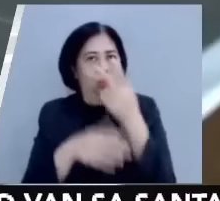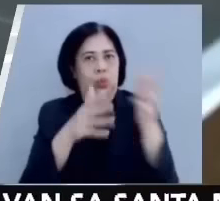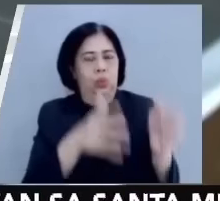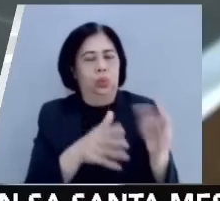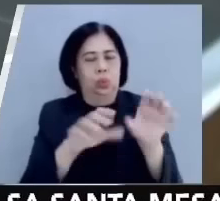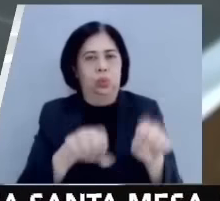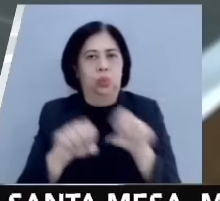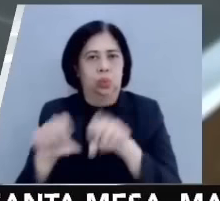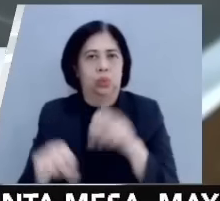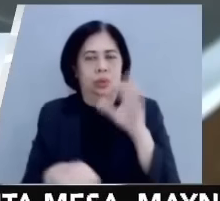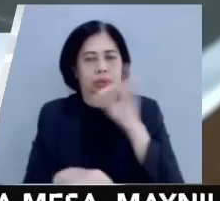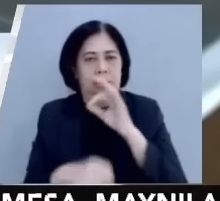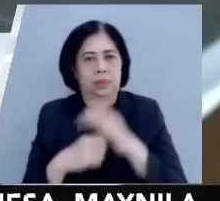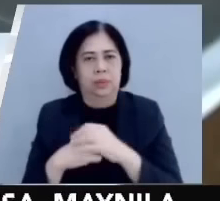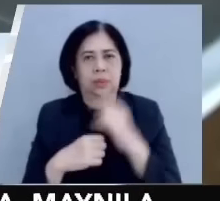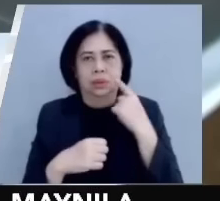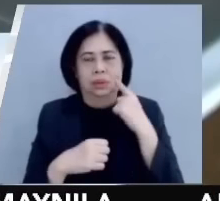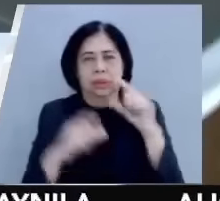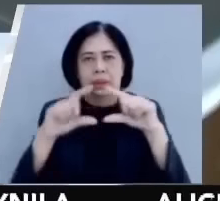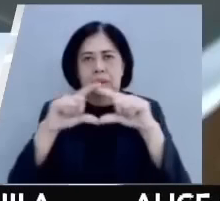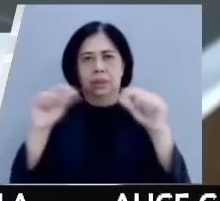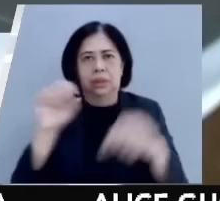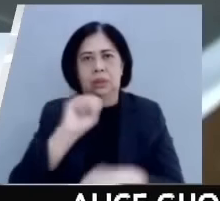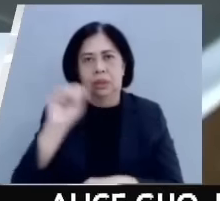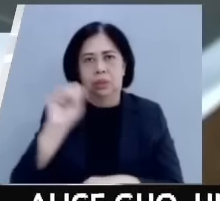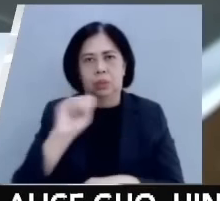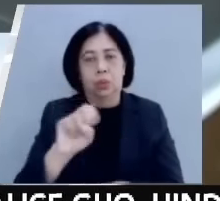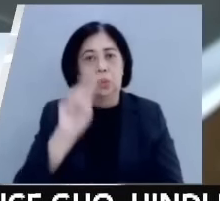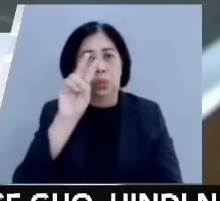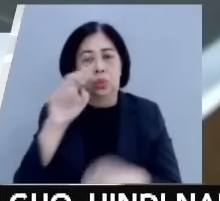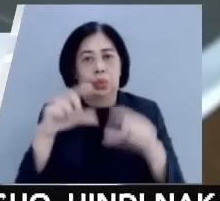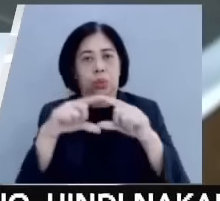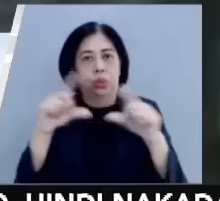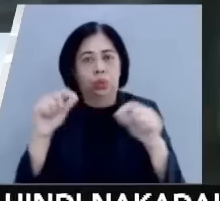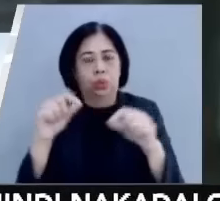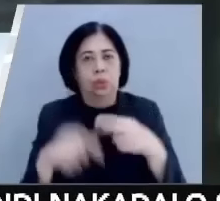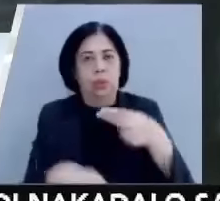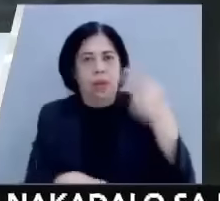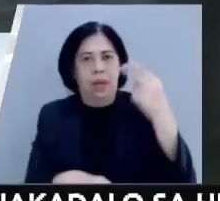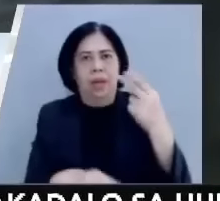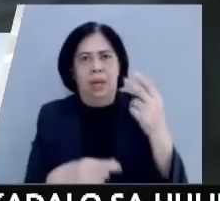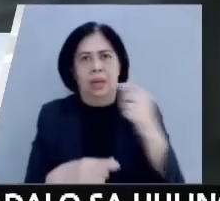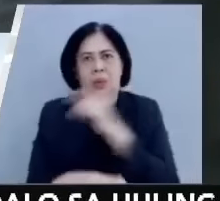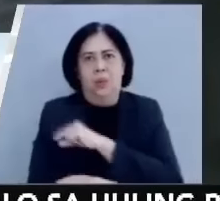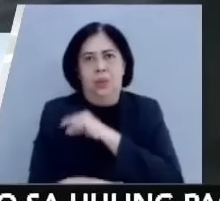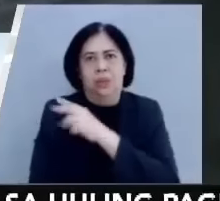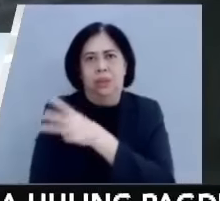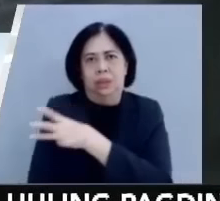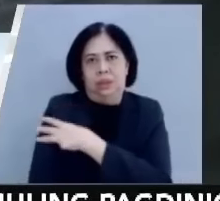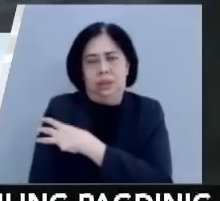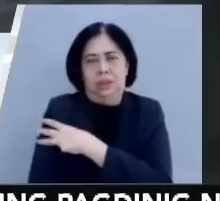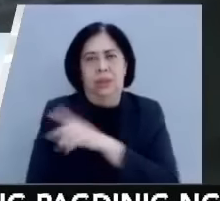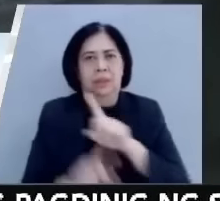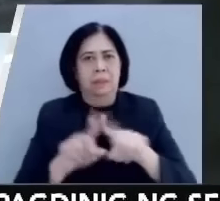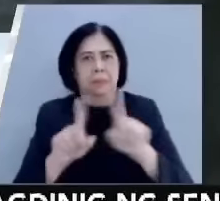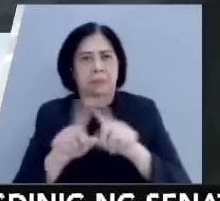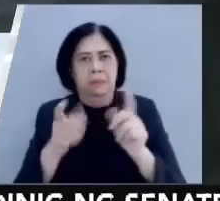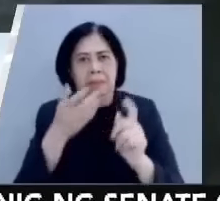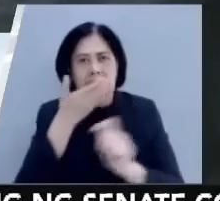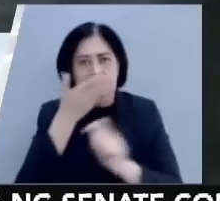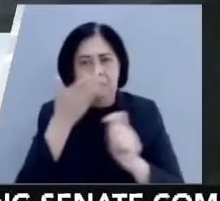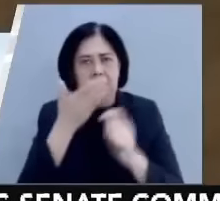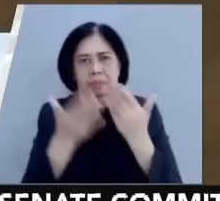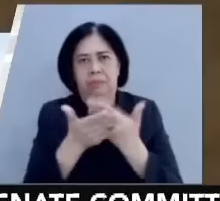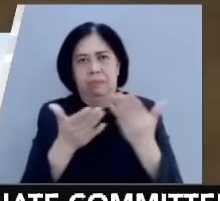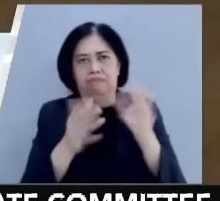ng hinihinalang shabu, dalawang pakete ng umano'y high-grade marijuana at mga drug paraphernalia ang nakumpiska ng mga